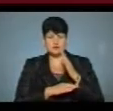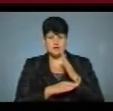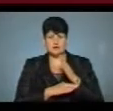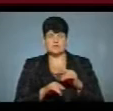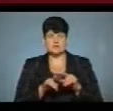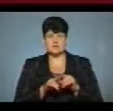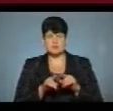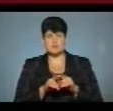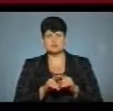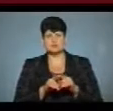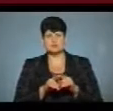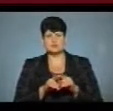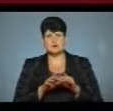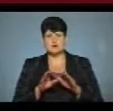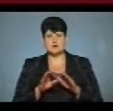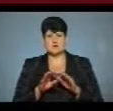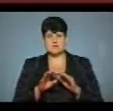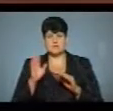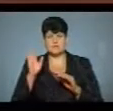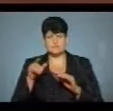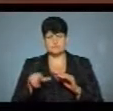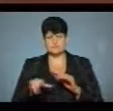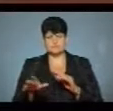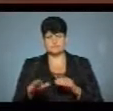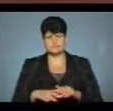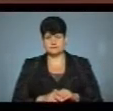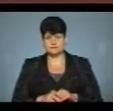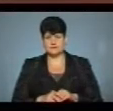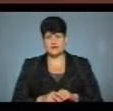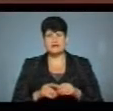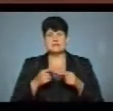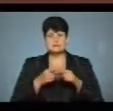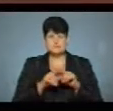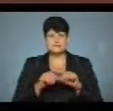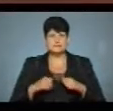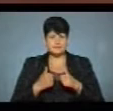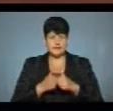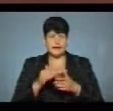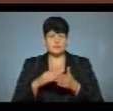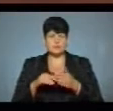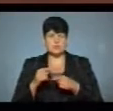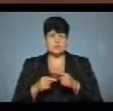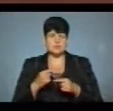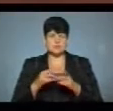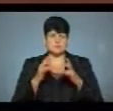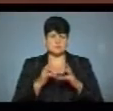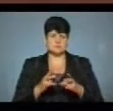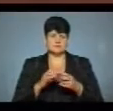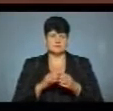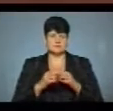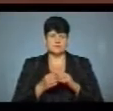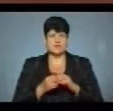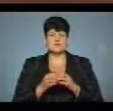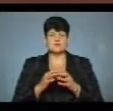вода вийшла за межі яру і впала на дорогу. Техногенна комісія ліквідовує наслідки негоди також у 4